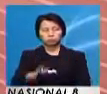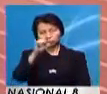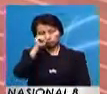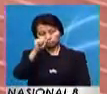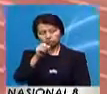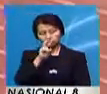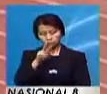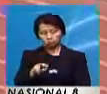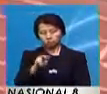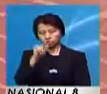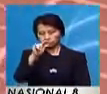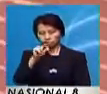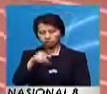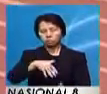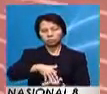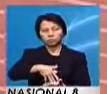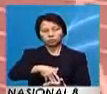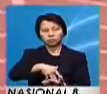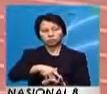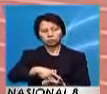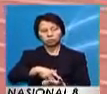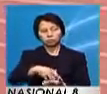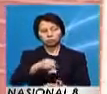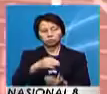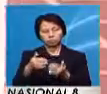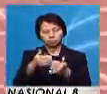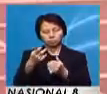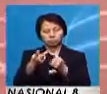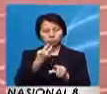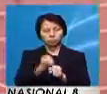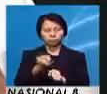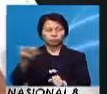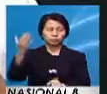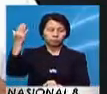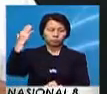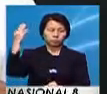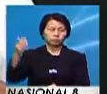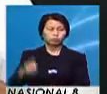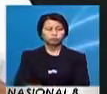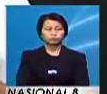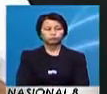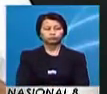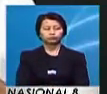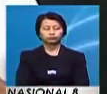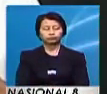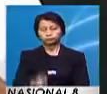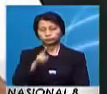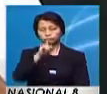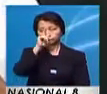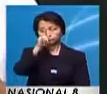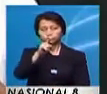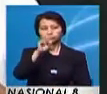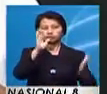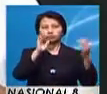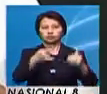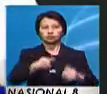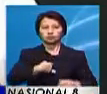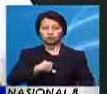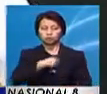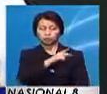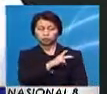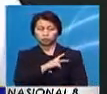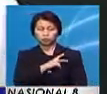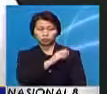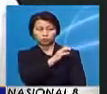yang dilihat sedikit goyah sejak beberapa tahun kebelakangan ini. Semestinya harapan saya selaku Ketua